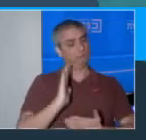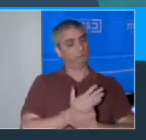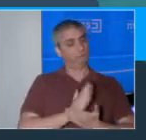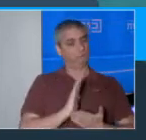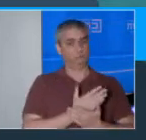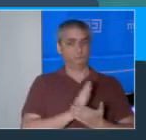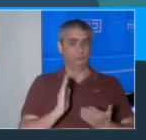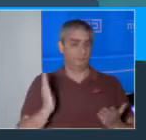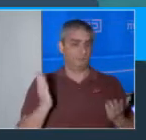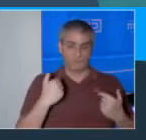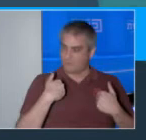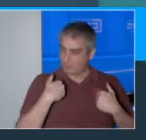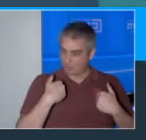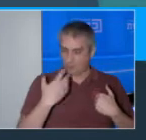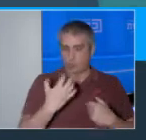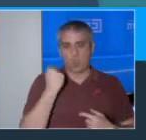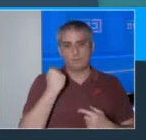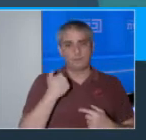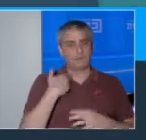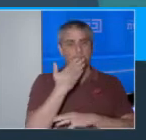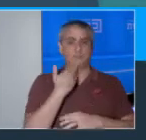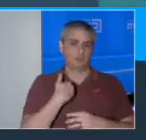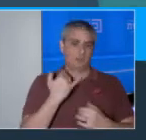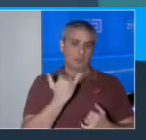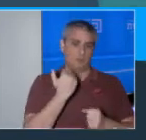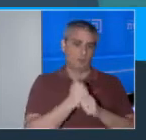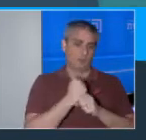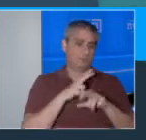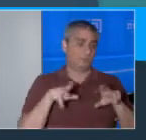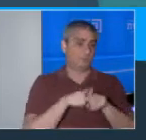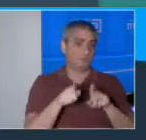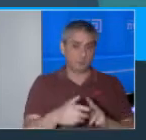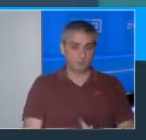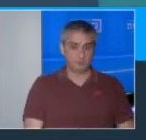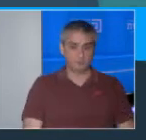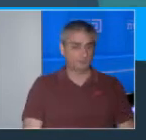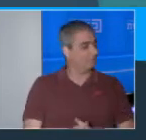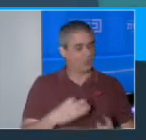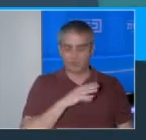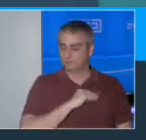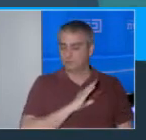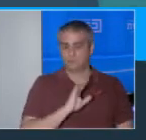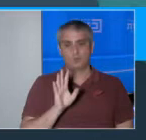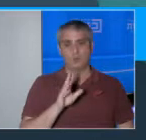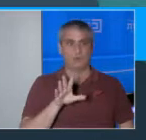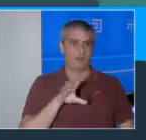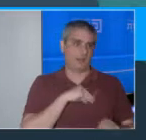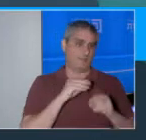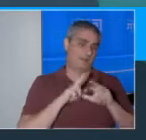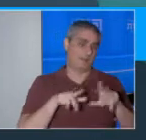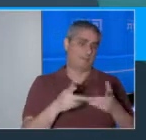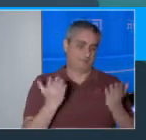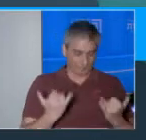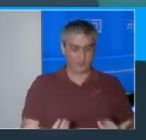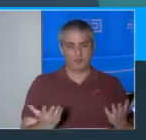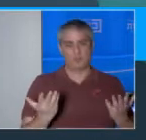שמחליטה. ואנחנו אומנה, זה מה שמדינת ישראל נוהגת לעשות במצבים הללו, ואנחנו לא הסכמנו לקבל את המציאות הזאת,